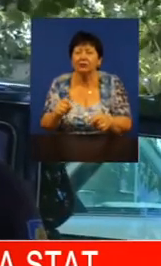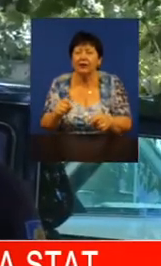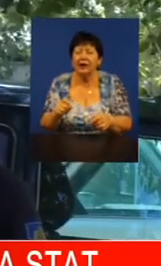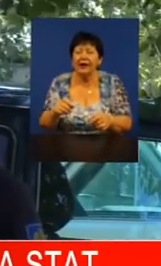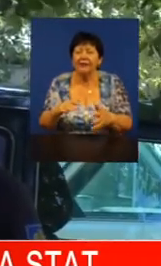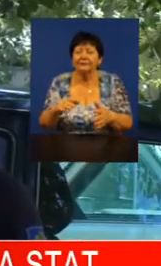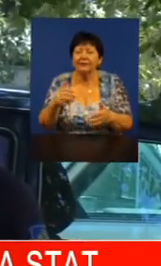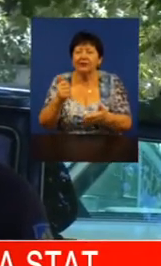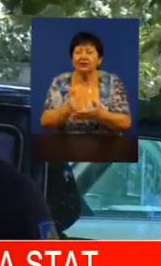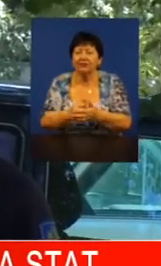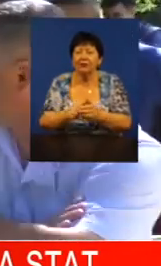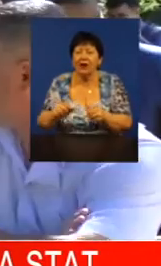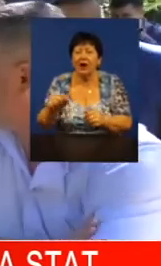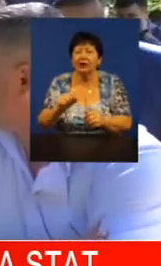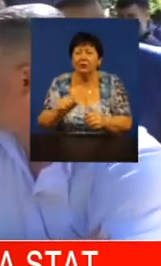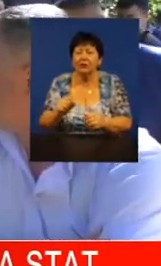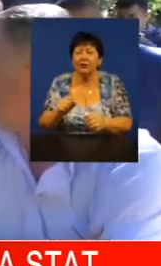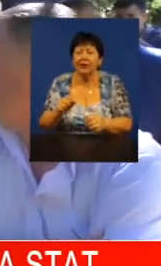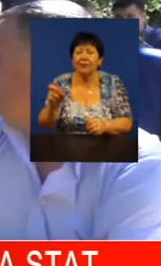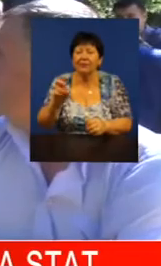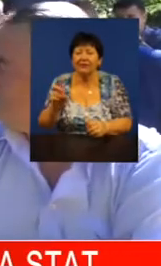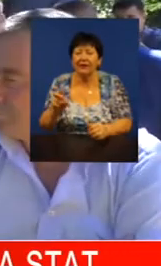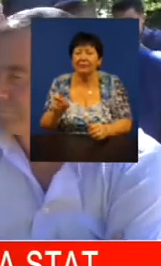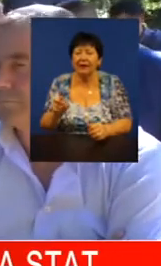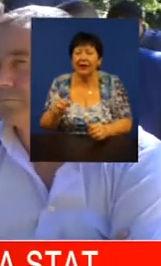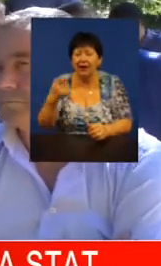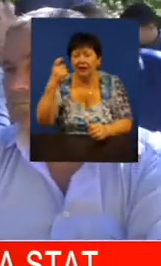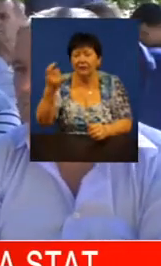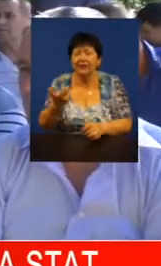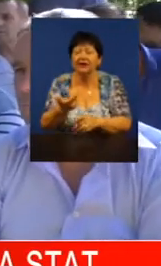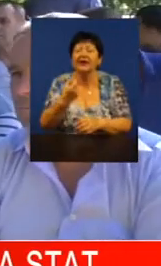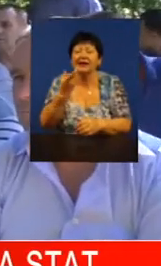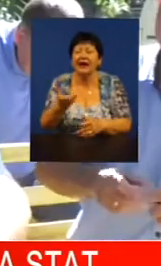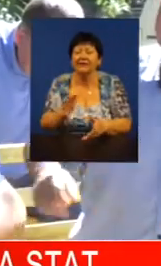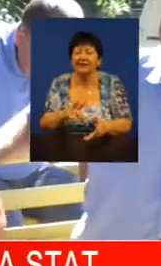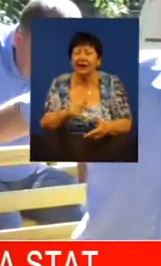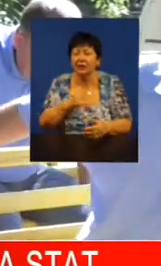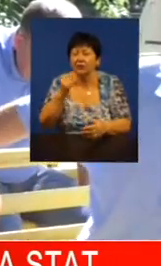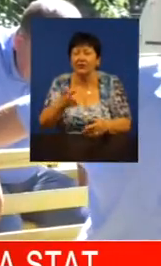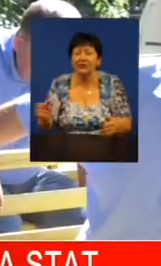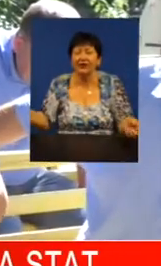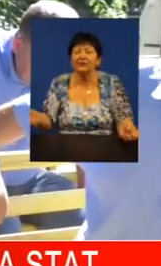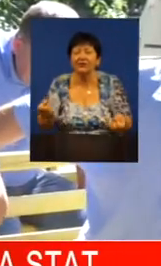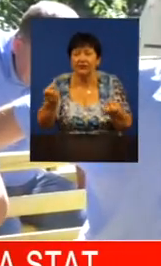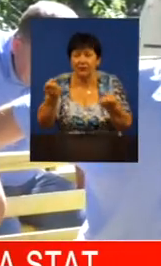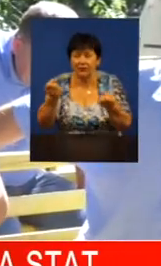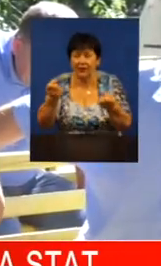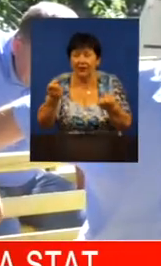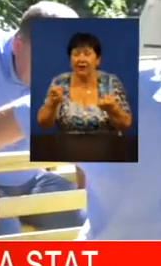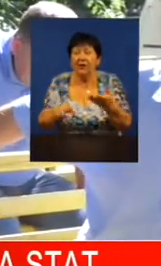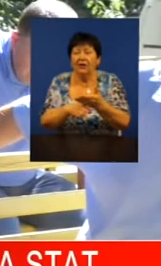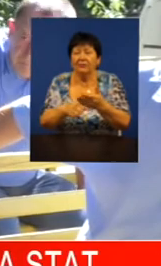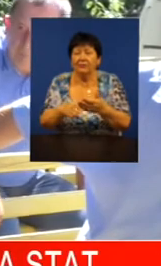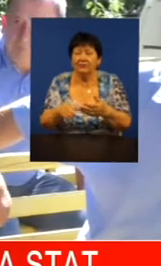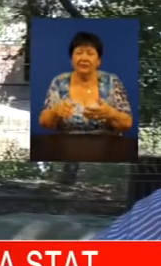șeful Serviciului Agricultură Basarabească, a menționat că în cazul în care agricultorii nu vor fi susținuți, consecințele vor